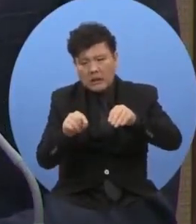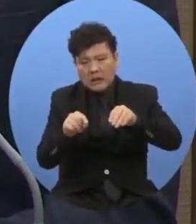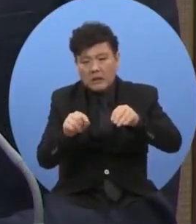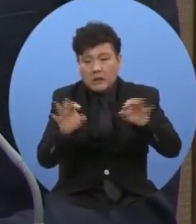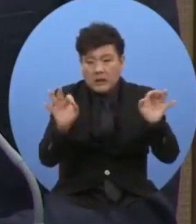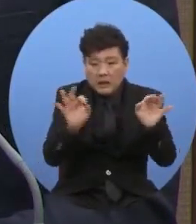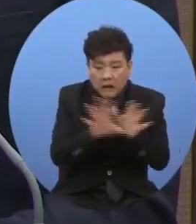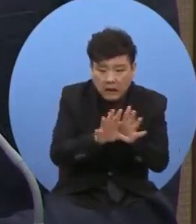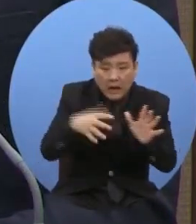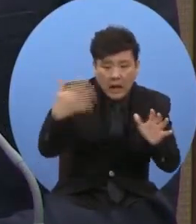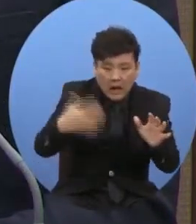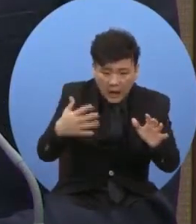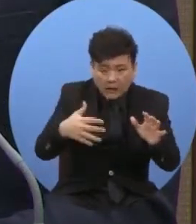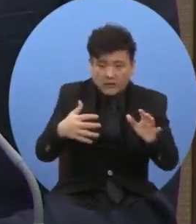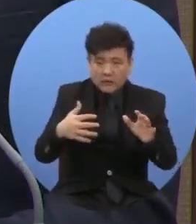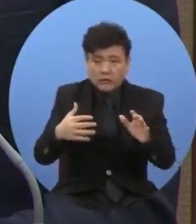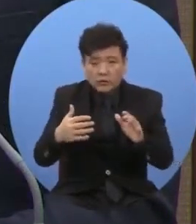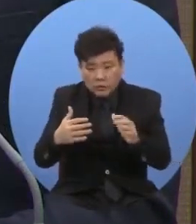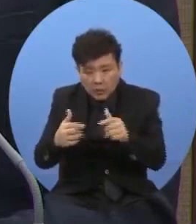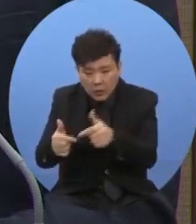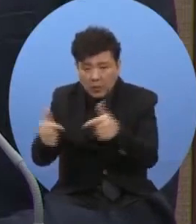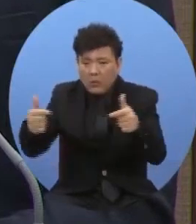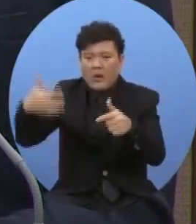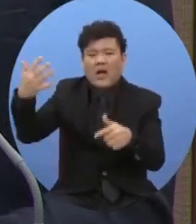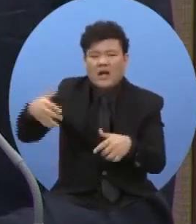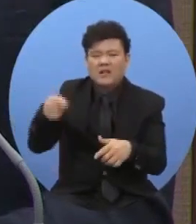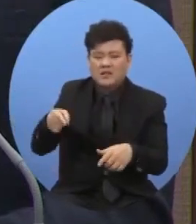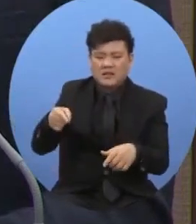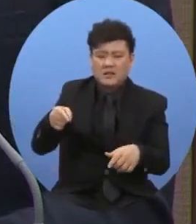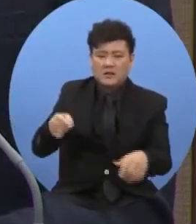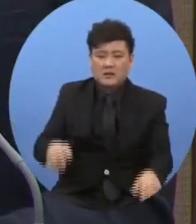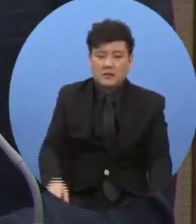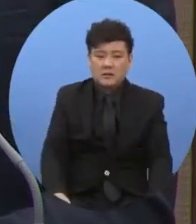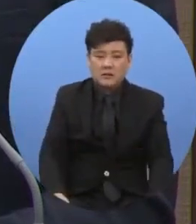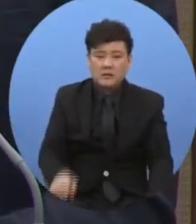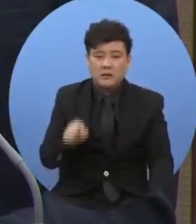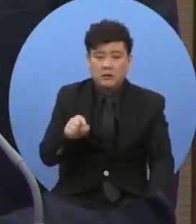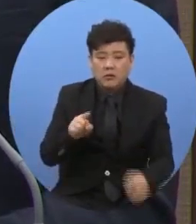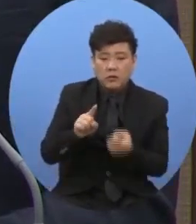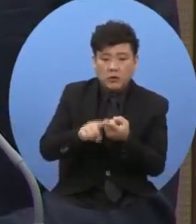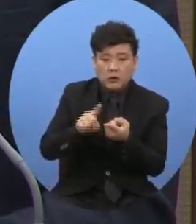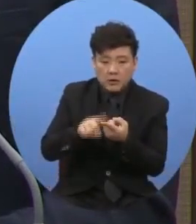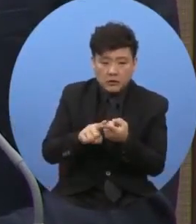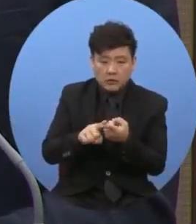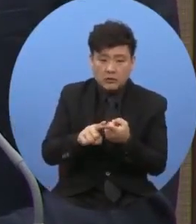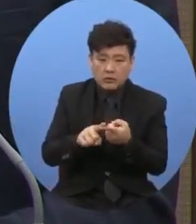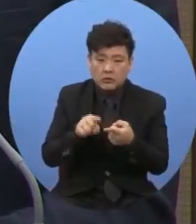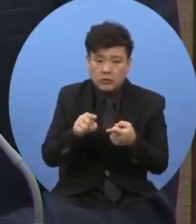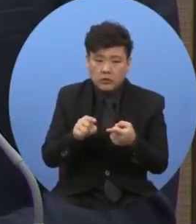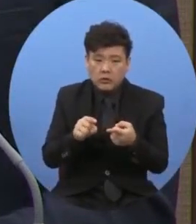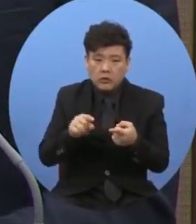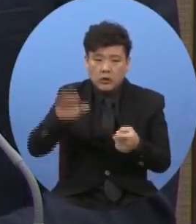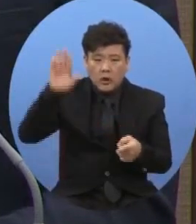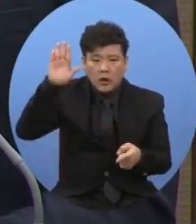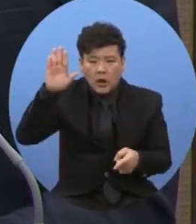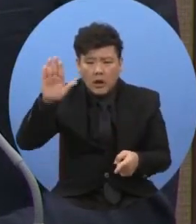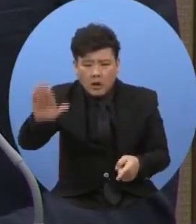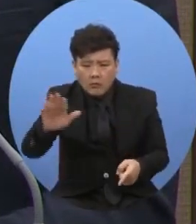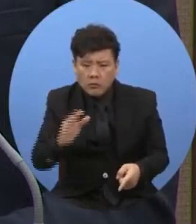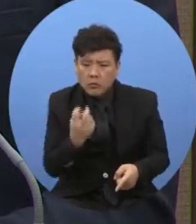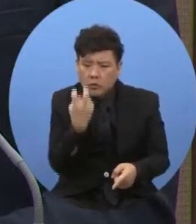없어지는 것도 아니고 막 이런 상황에 있습니다. 그래서 이런 면에서는 장기적으로 돌봄의 국가 모델을 어떻게 가져갈 것이냐에